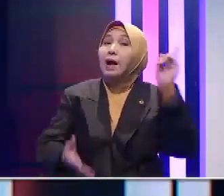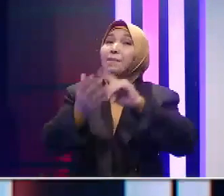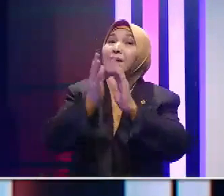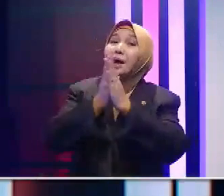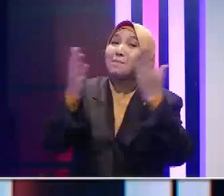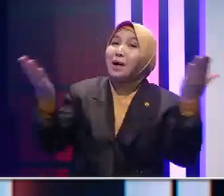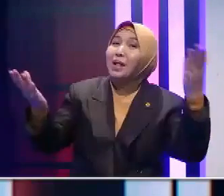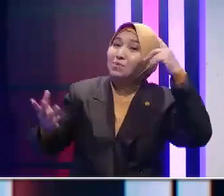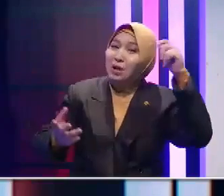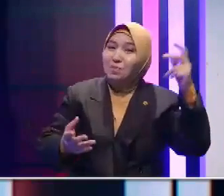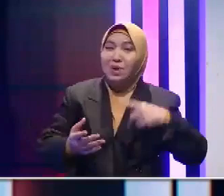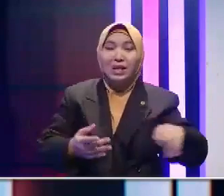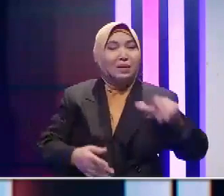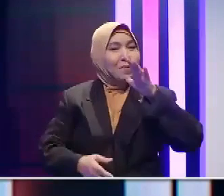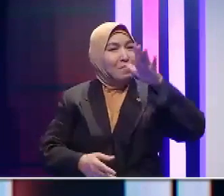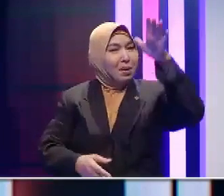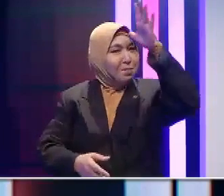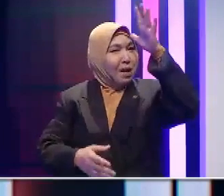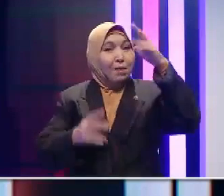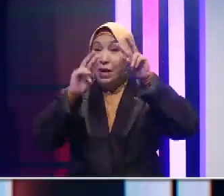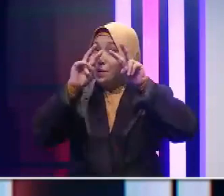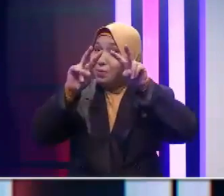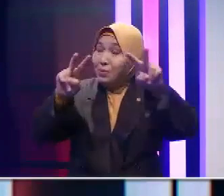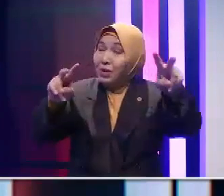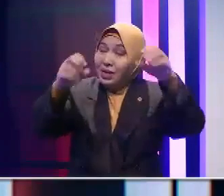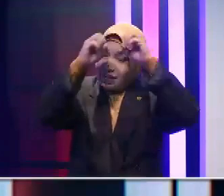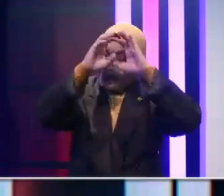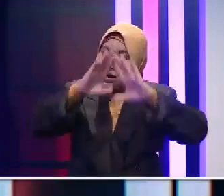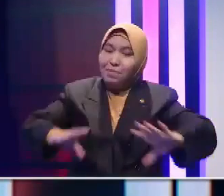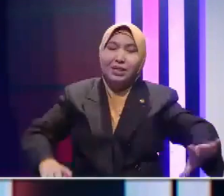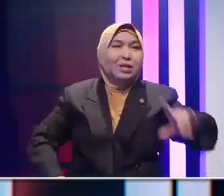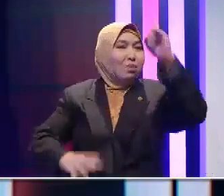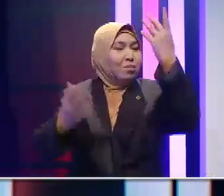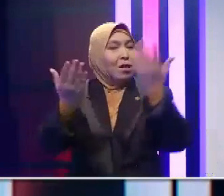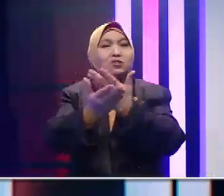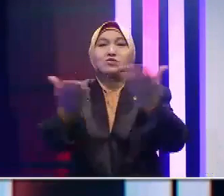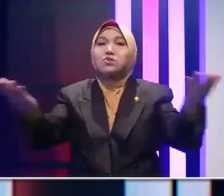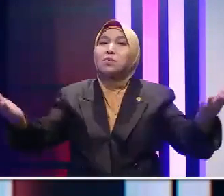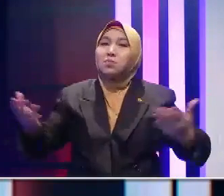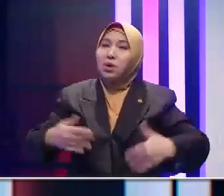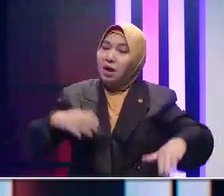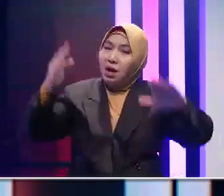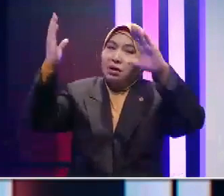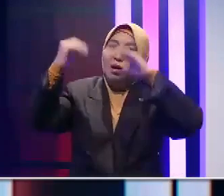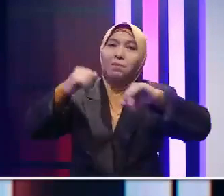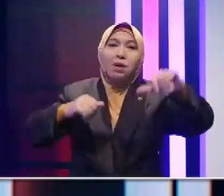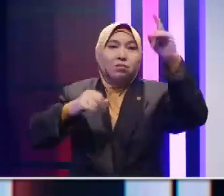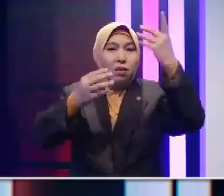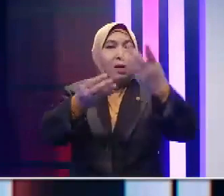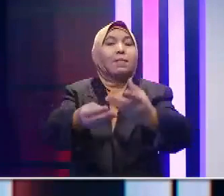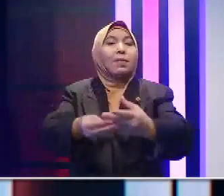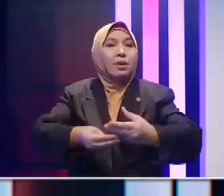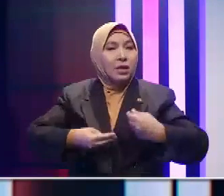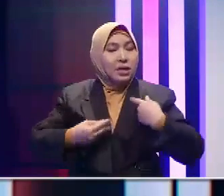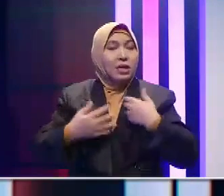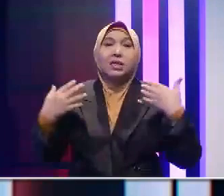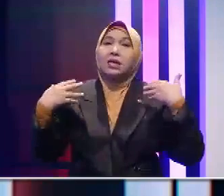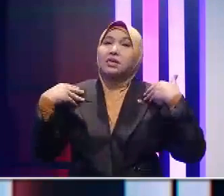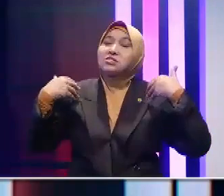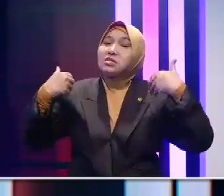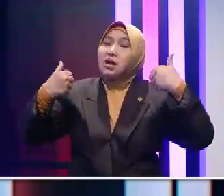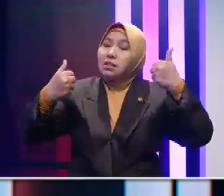khabar tuan-puan, ibu ayah, para penonton yang dirahmati Allah sekalian? Mudah-mudahan Allah Ta'ala memberikan kita